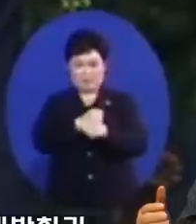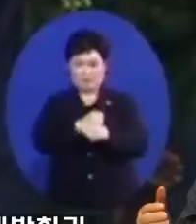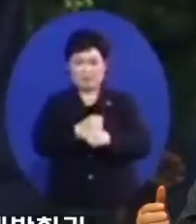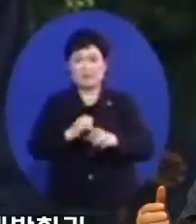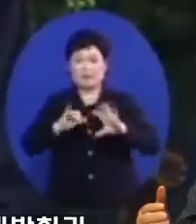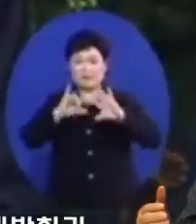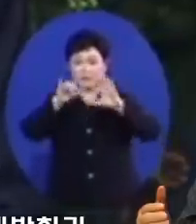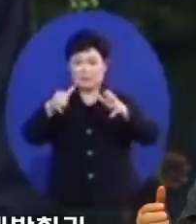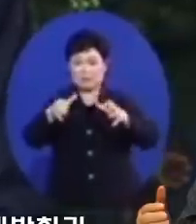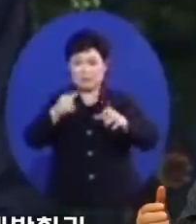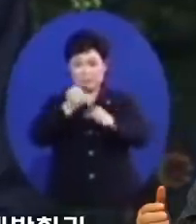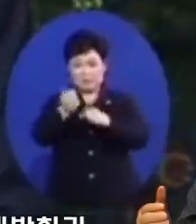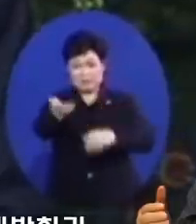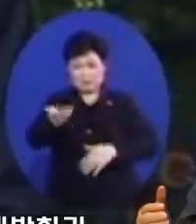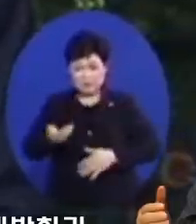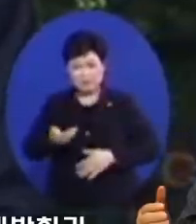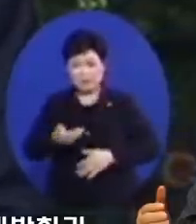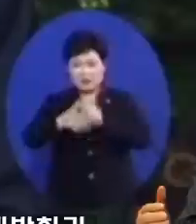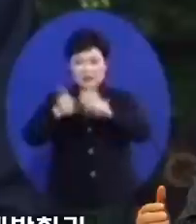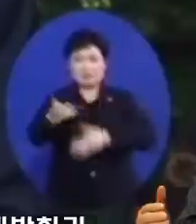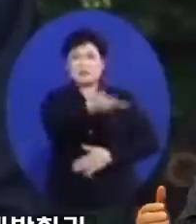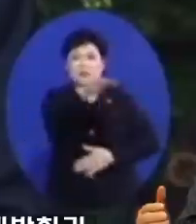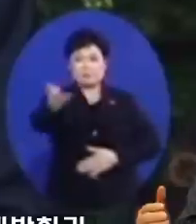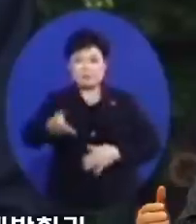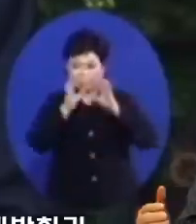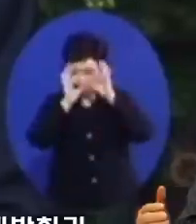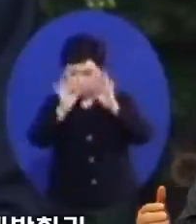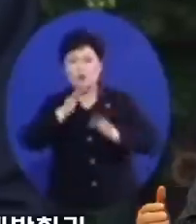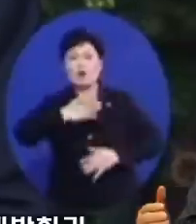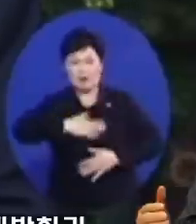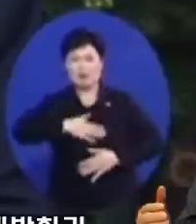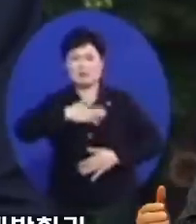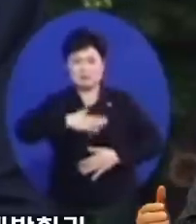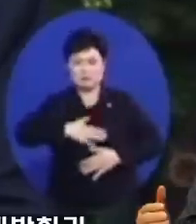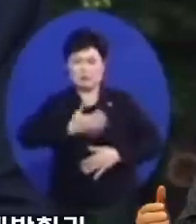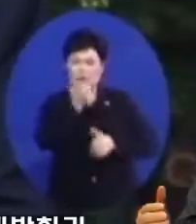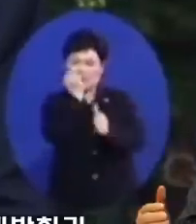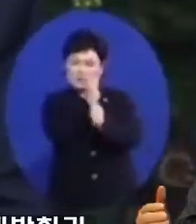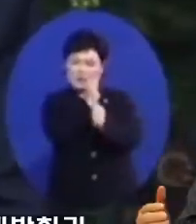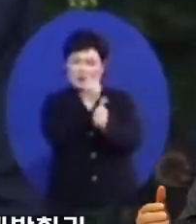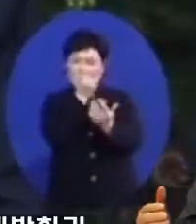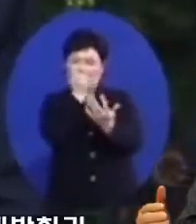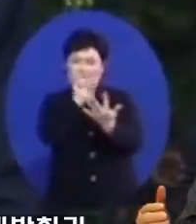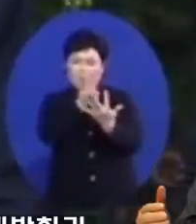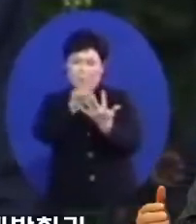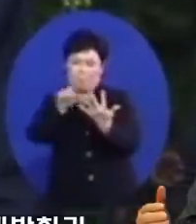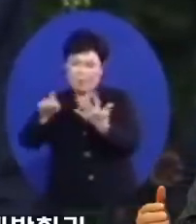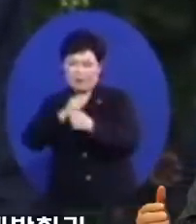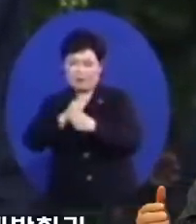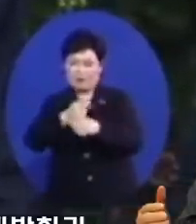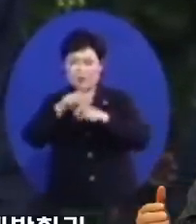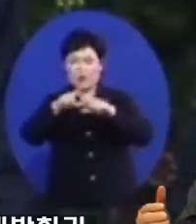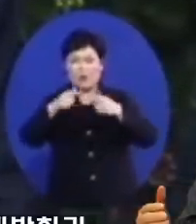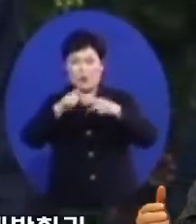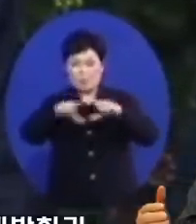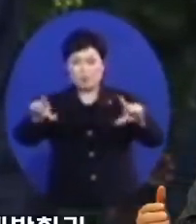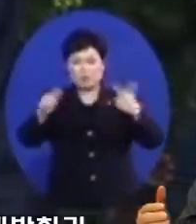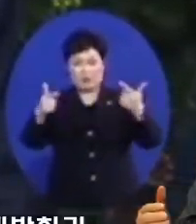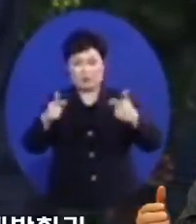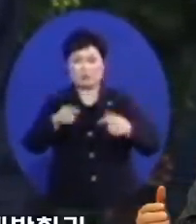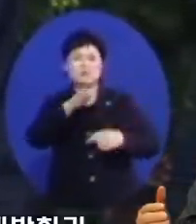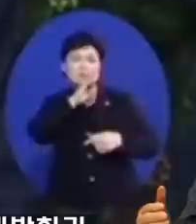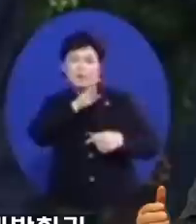여러분을 하나님이 보시고 아시고 택했으니 보통 인물이 아니지요. 하나님께는